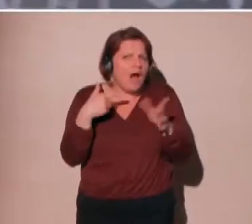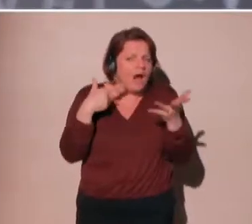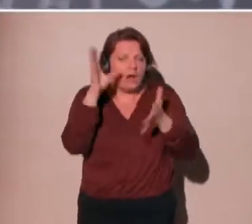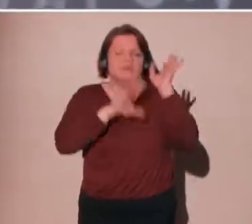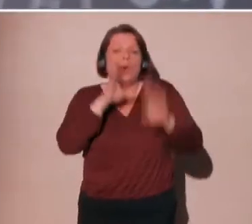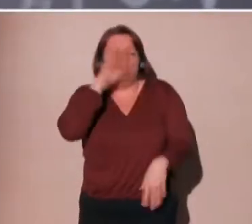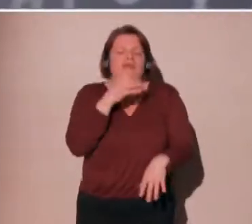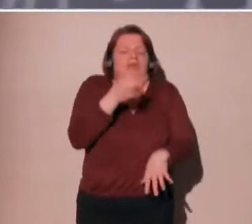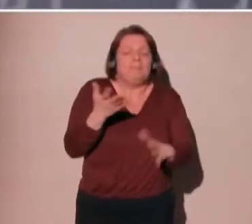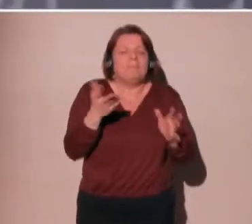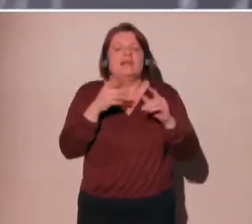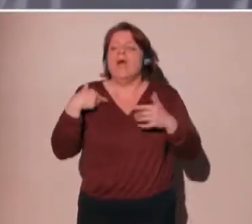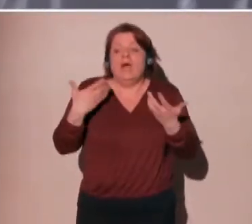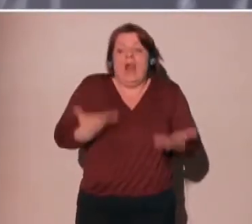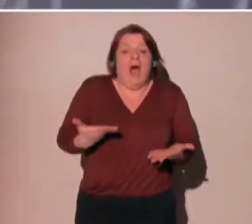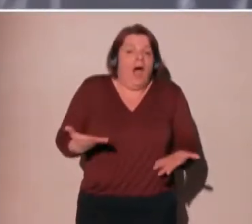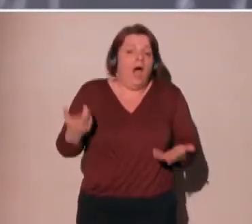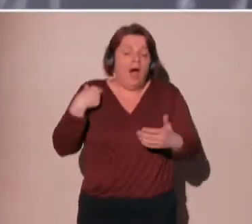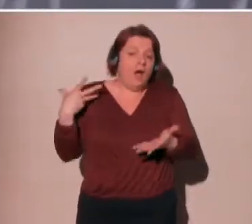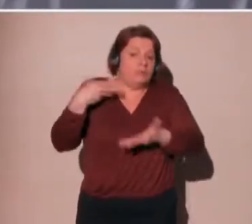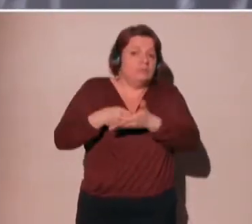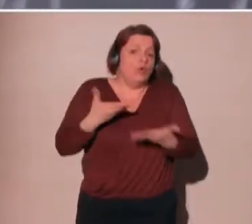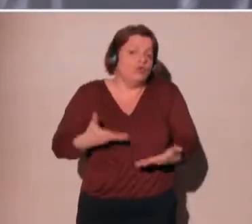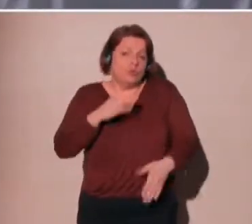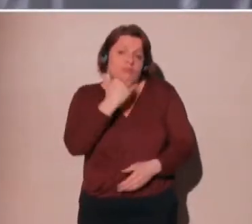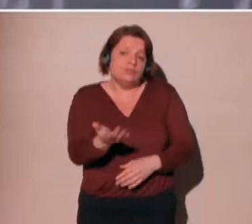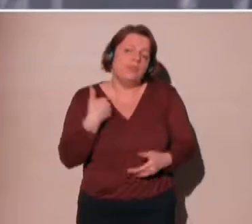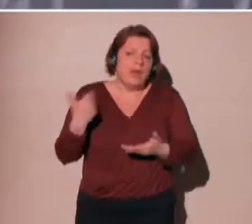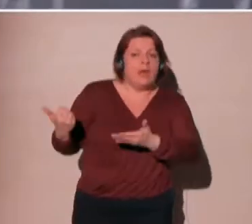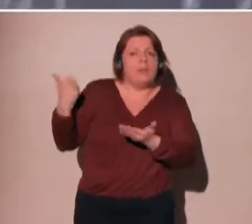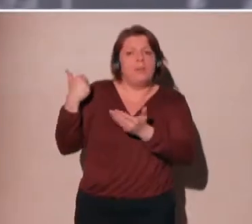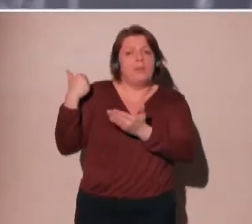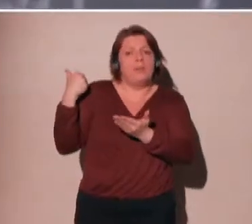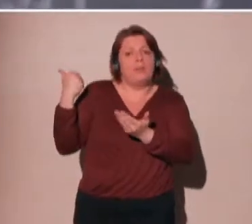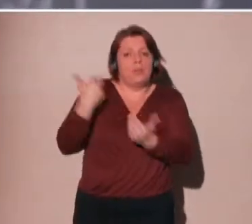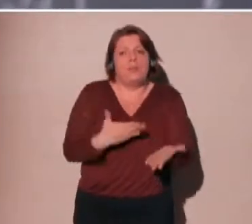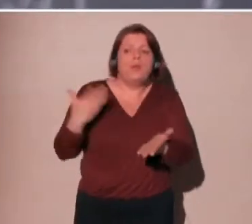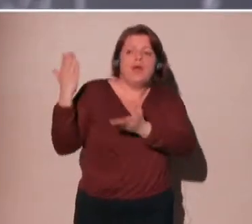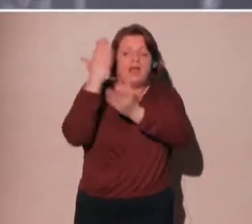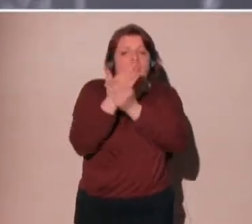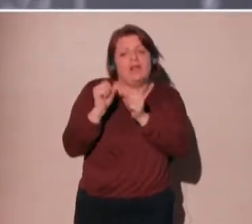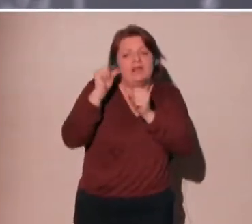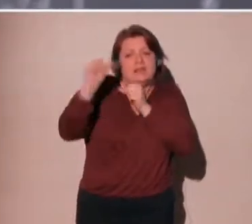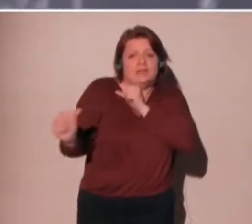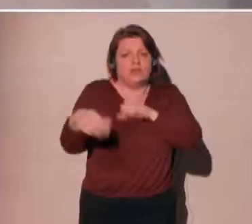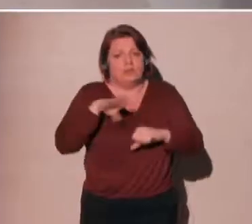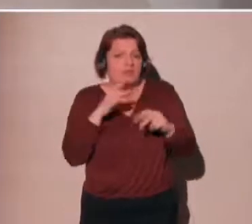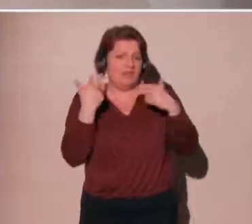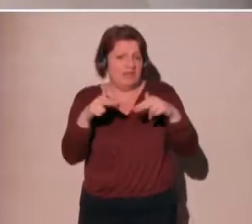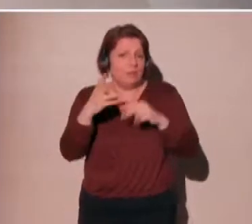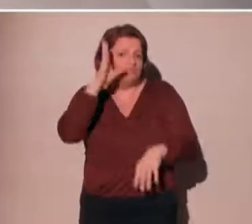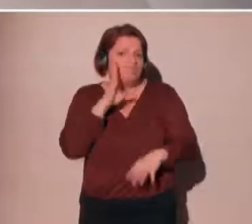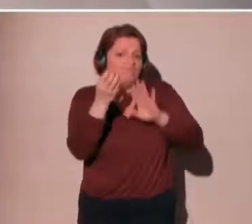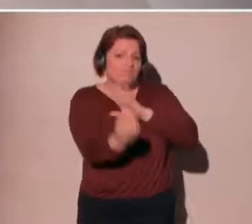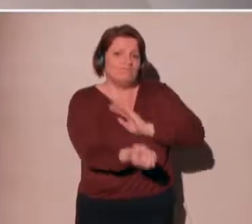ici aujourd'hui, mais qui nous a proposé une intervention en vidéo. Donc nous allons pouvoir commencer par écouter Joshua Bengio, si vous pouvez lancer la vidéo.